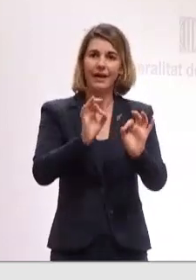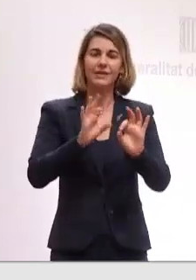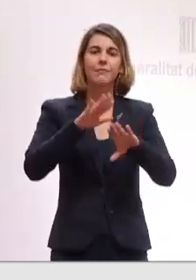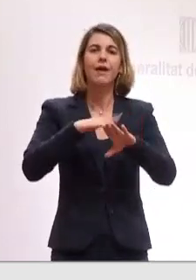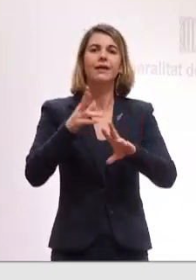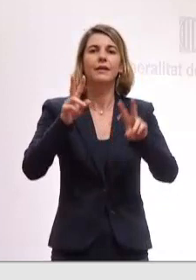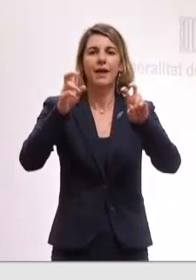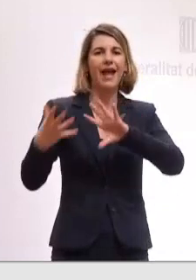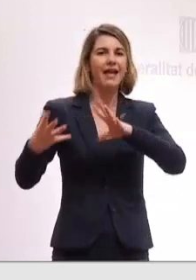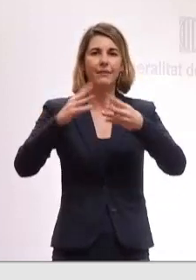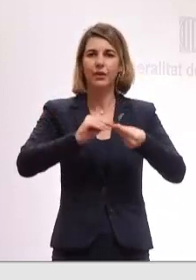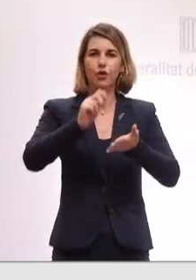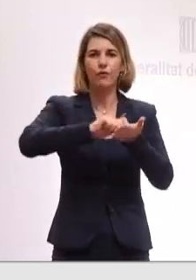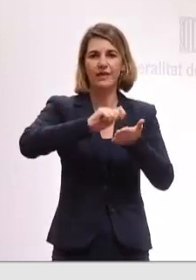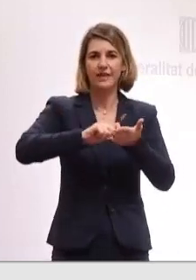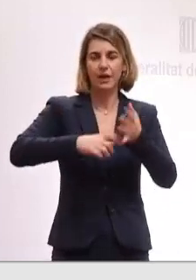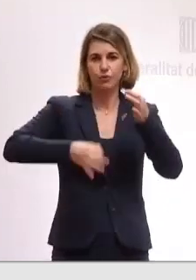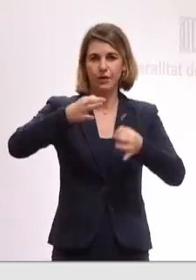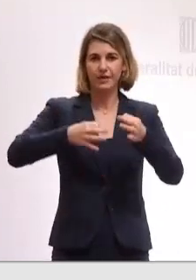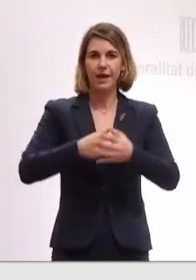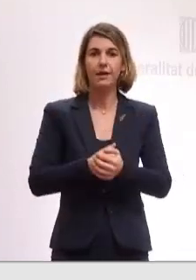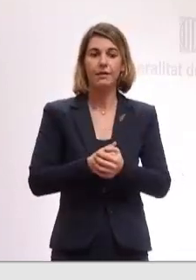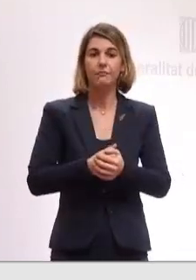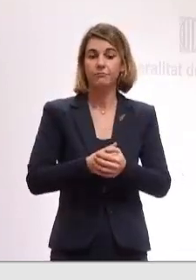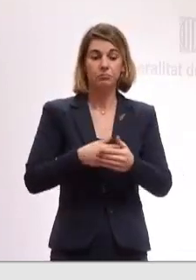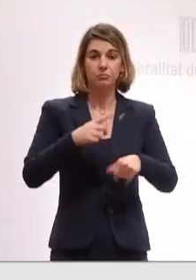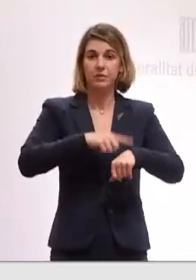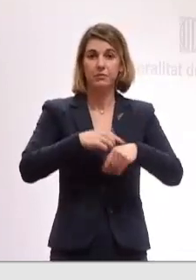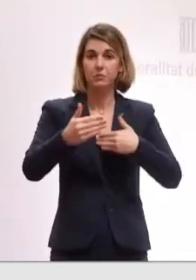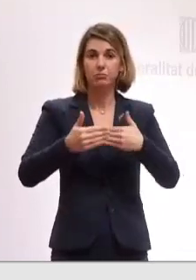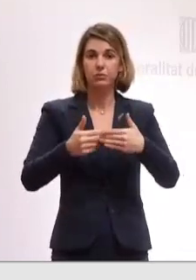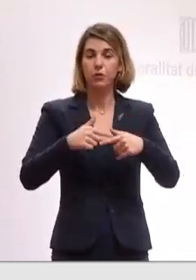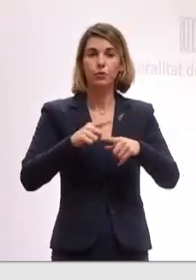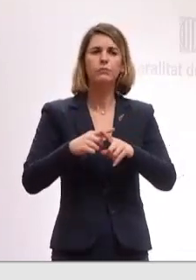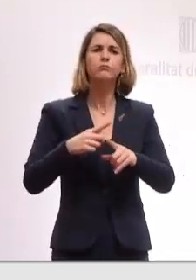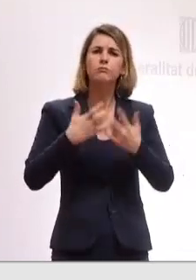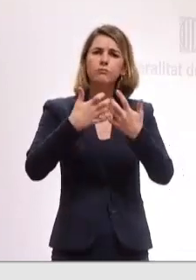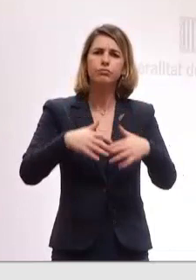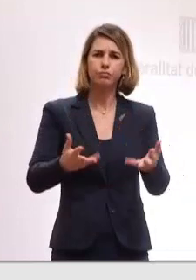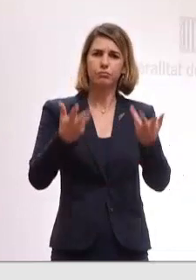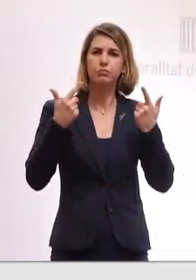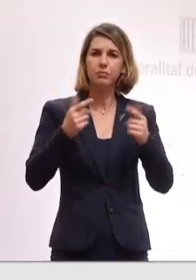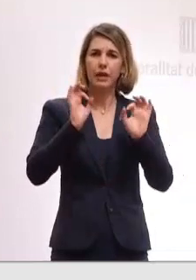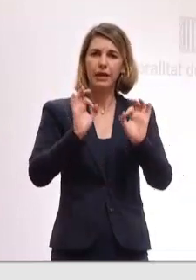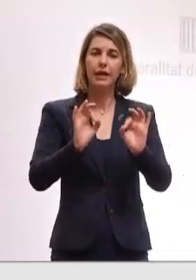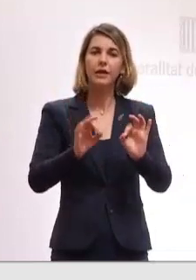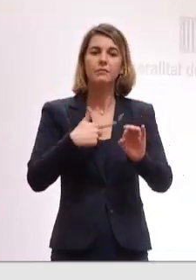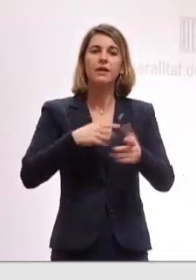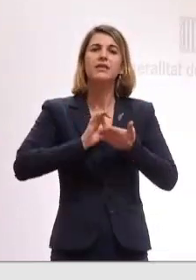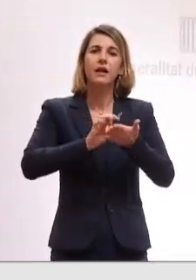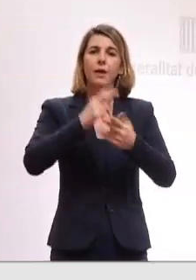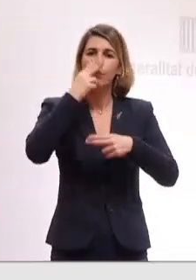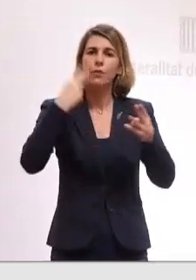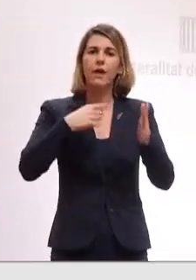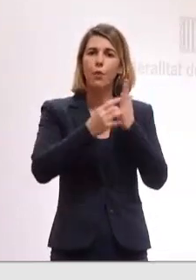l'adaptació del model d'oficina judicial. En un termini curt de temps ha assolit un funcionament eficient i ha proporcionat un servei públic